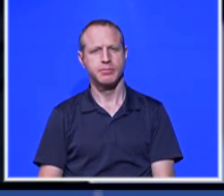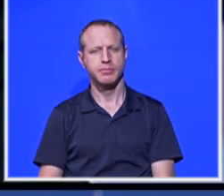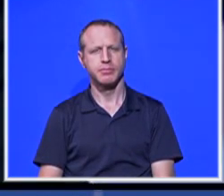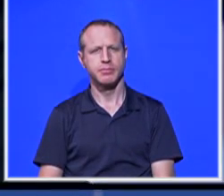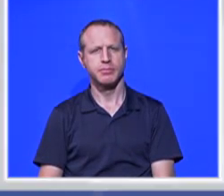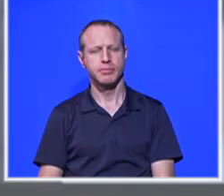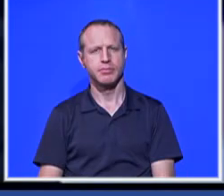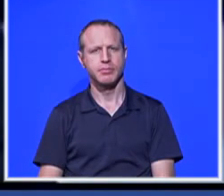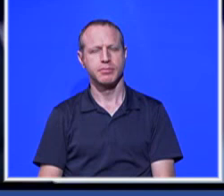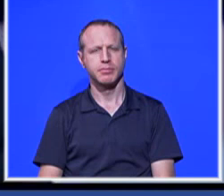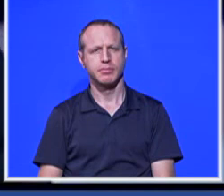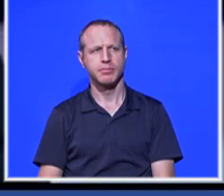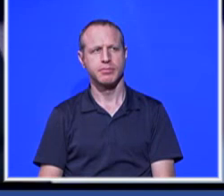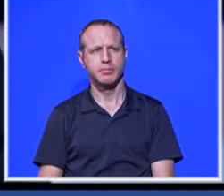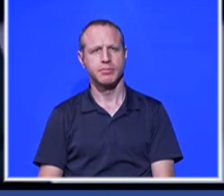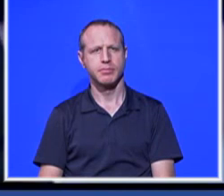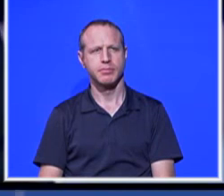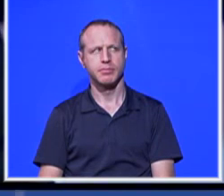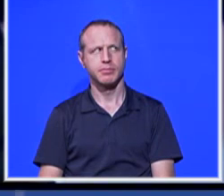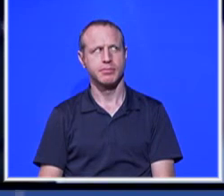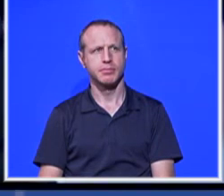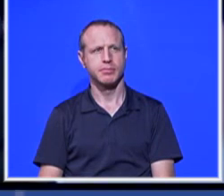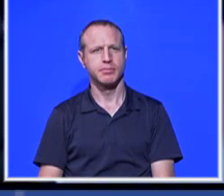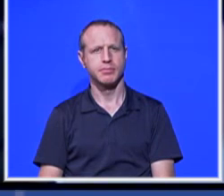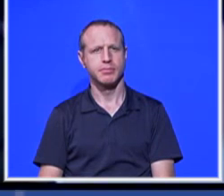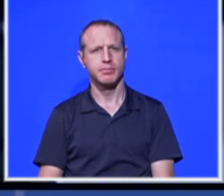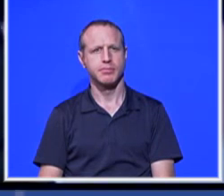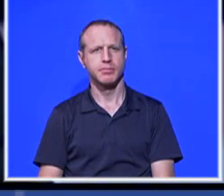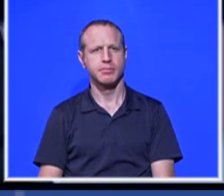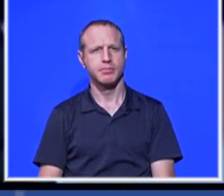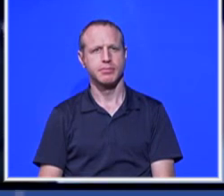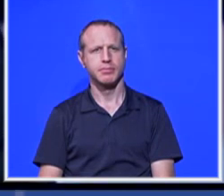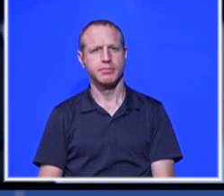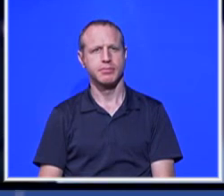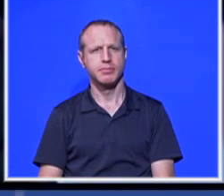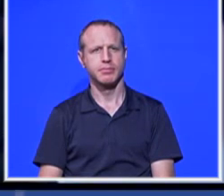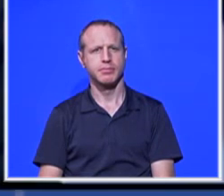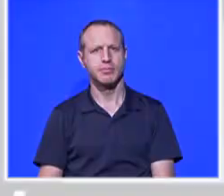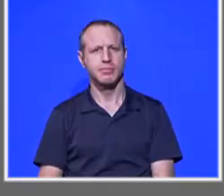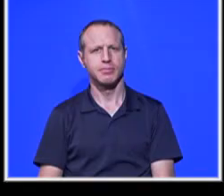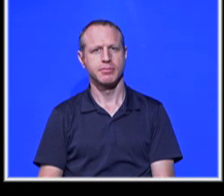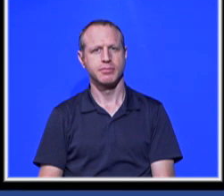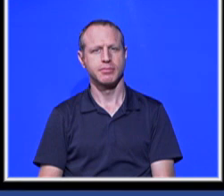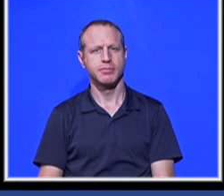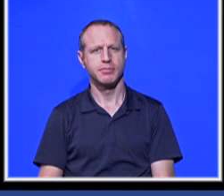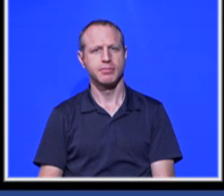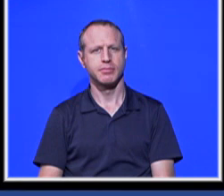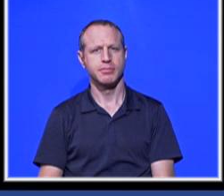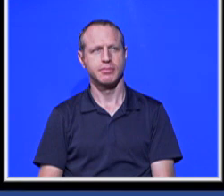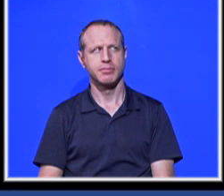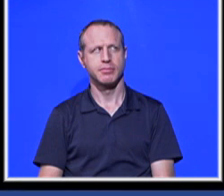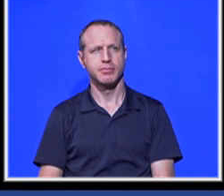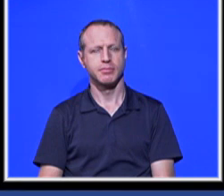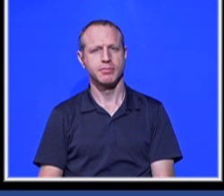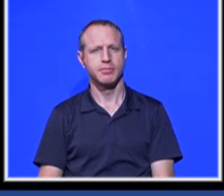معركة حدود السلام آتٍ لا محالة التطبيع مع إسرائيل بدأ بخطاب الرئيس بري بالأمس السلام مع